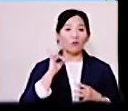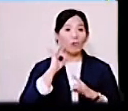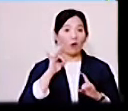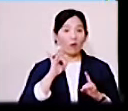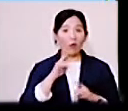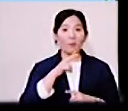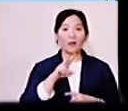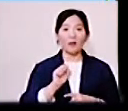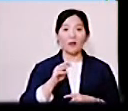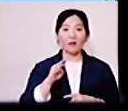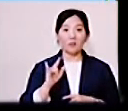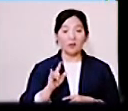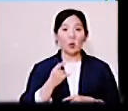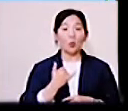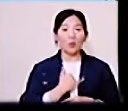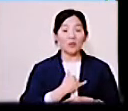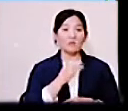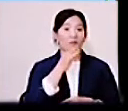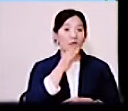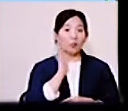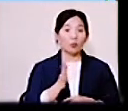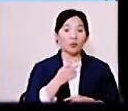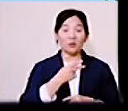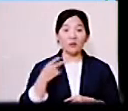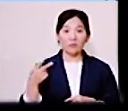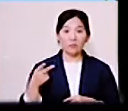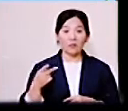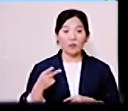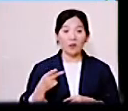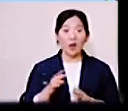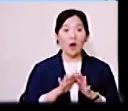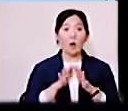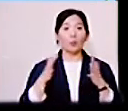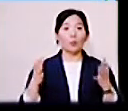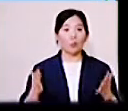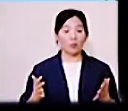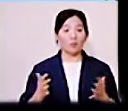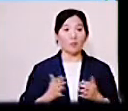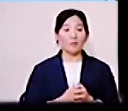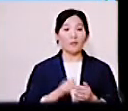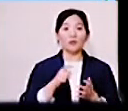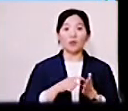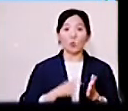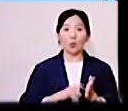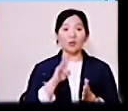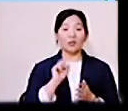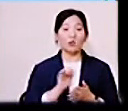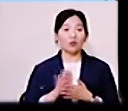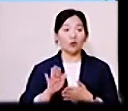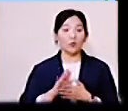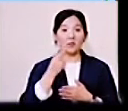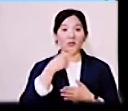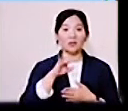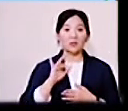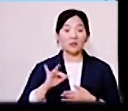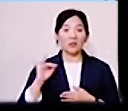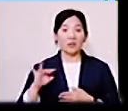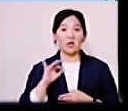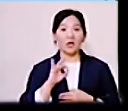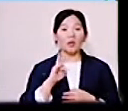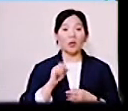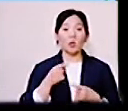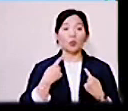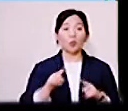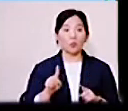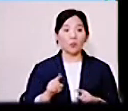звуковой платы. И у нас время будет равно объем, деленный на частоту дискретизации и на